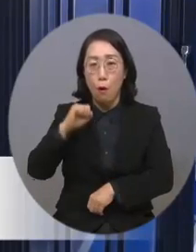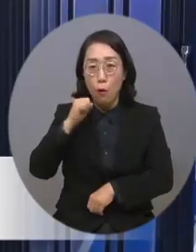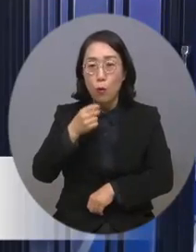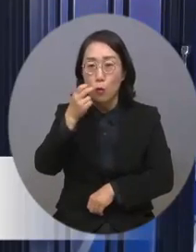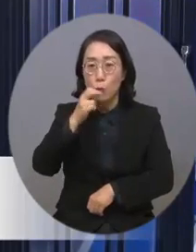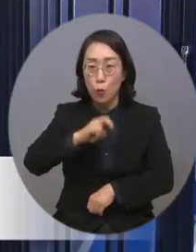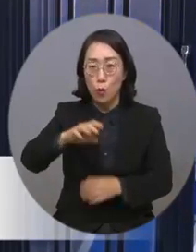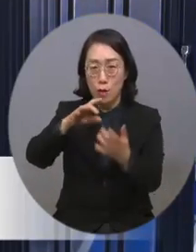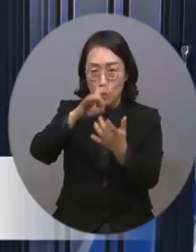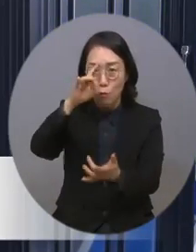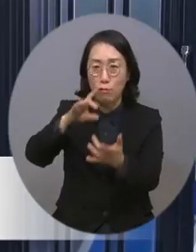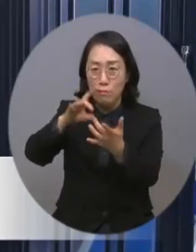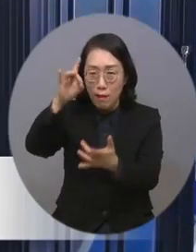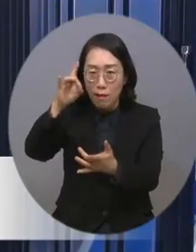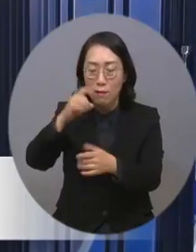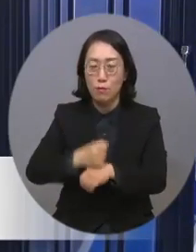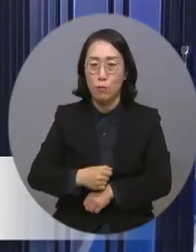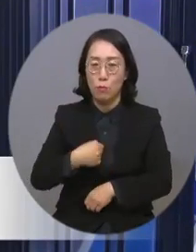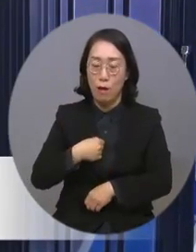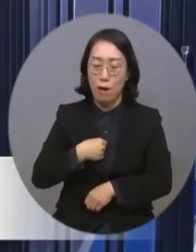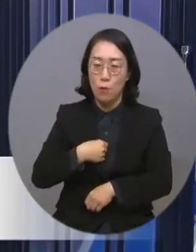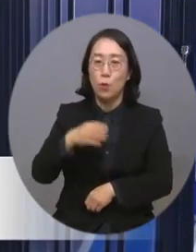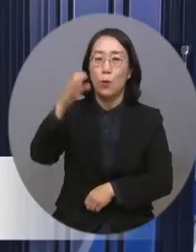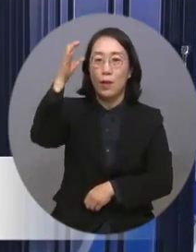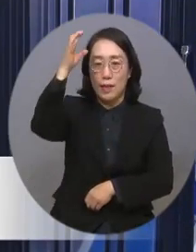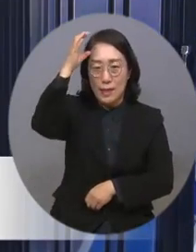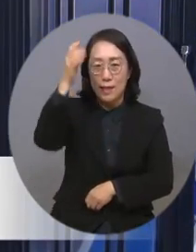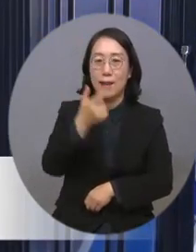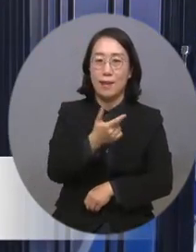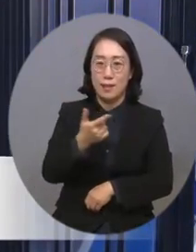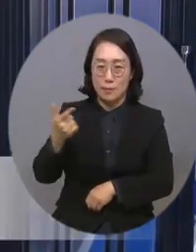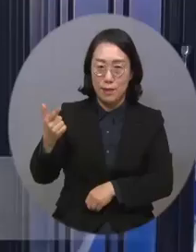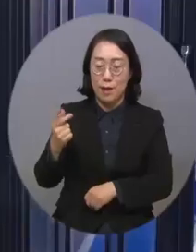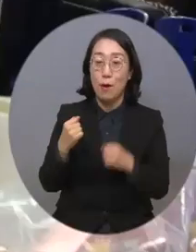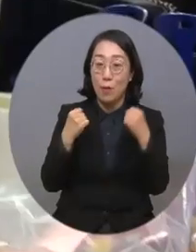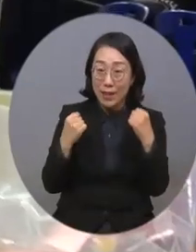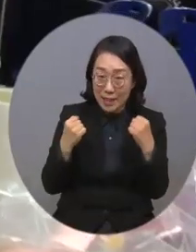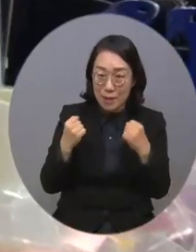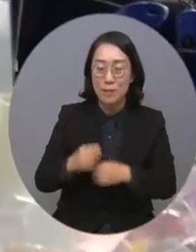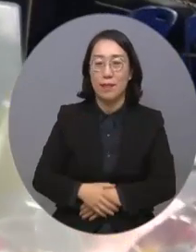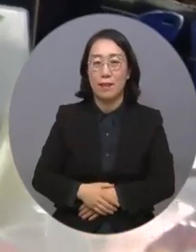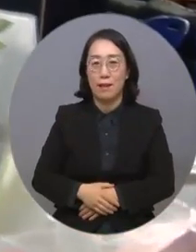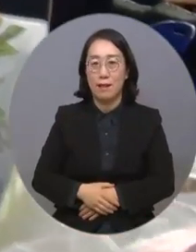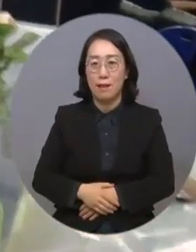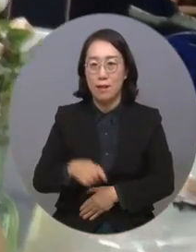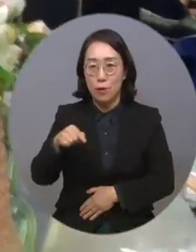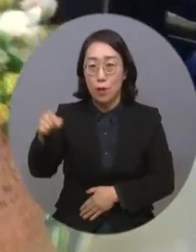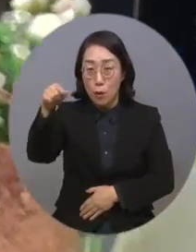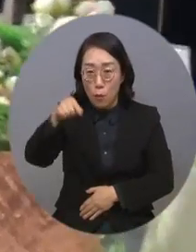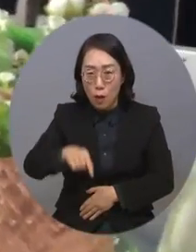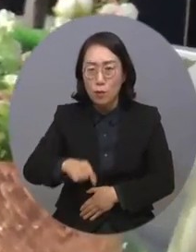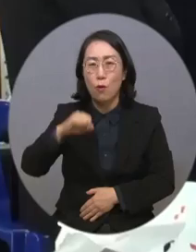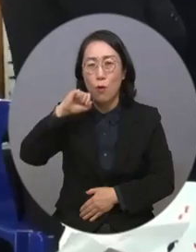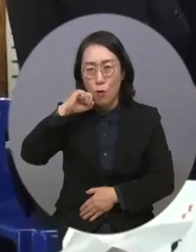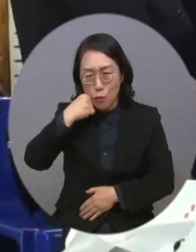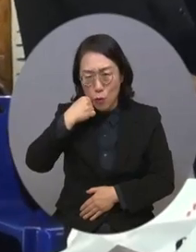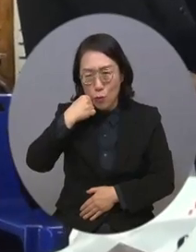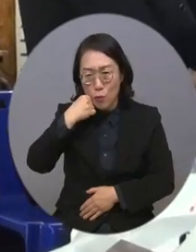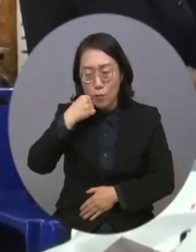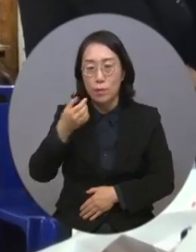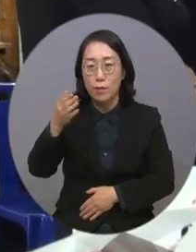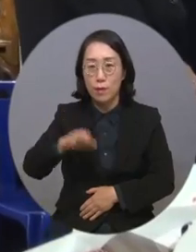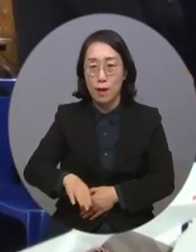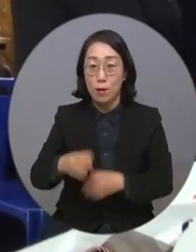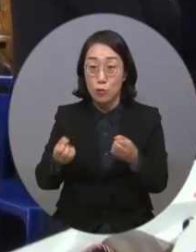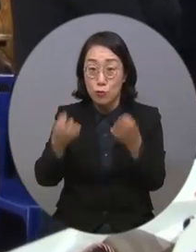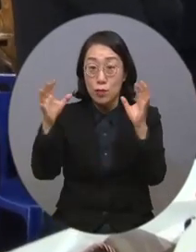오늘 선보이더라고요. 그래서 저 또한 오늘 기대가 좀 큽니다. 파이팅입니다. 한국 생활에 어려움이 있을 외국인들이